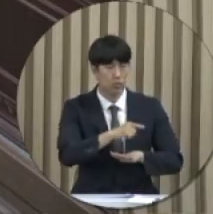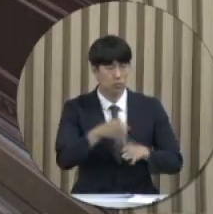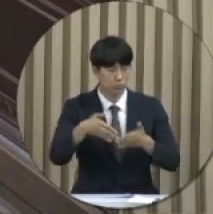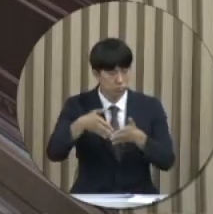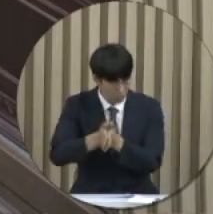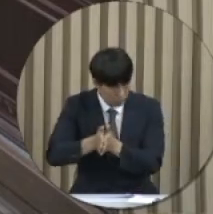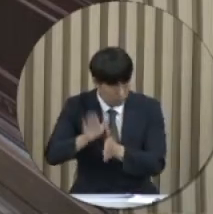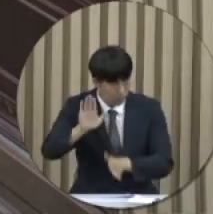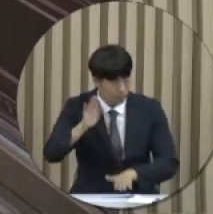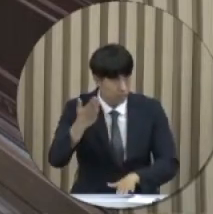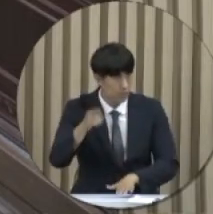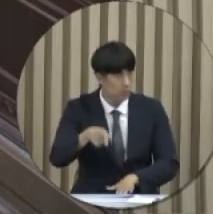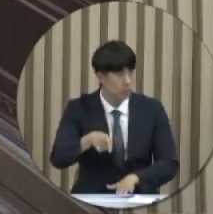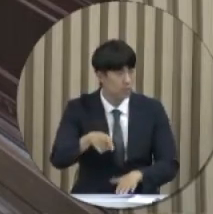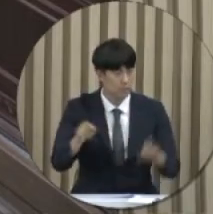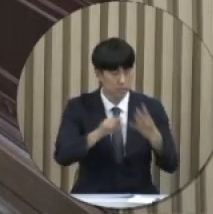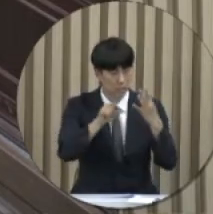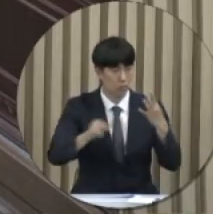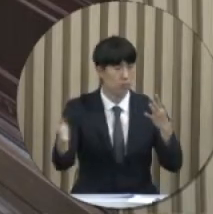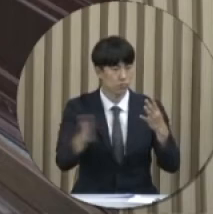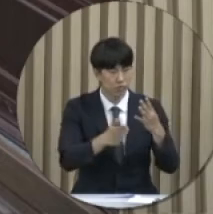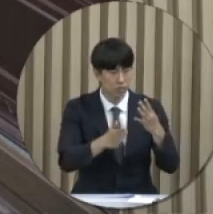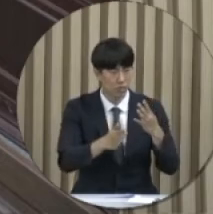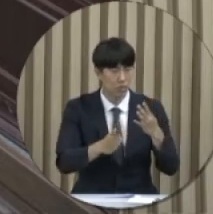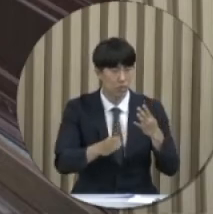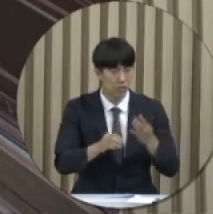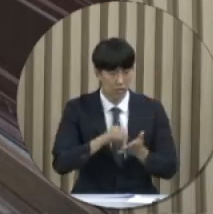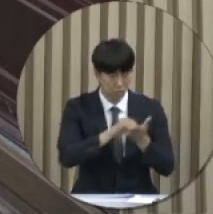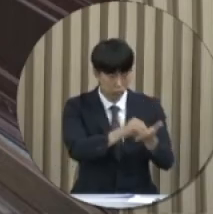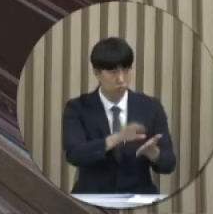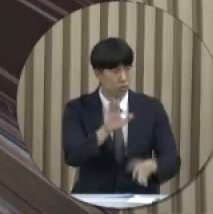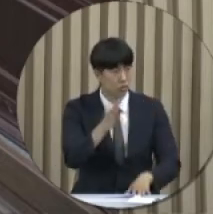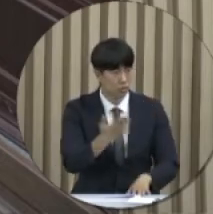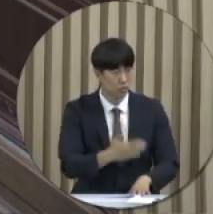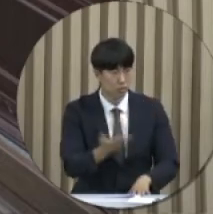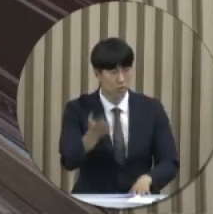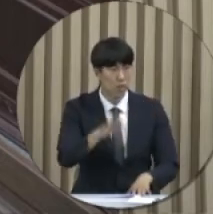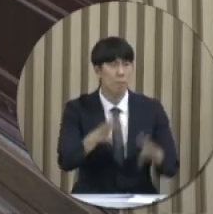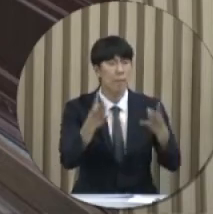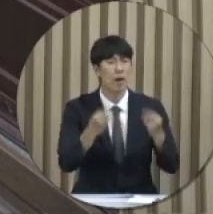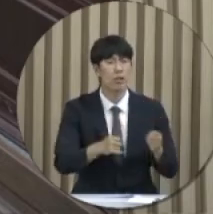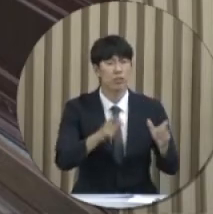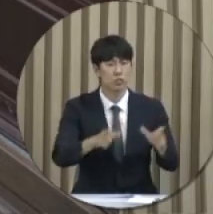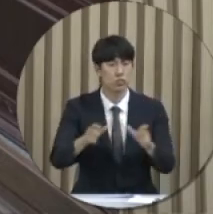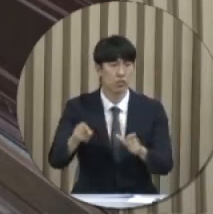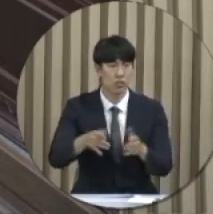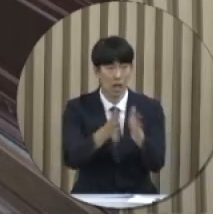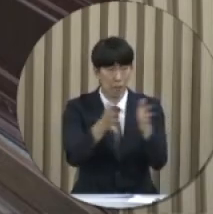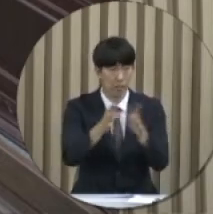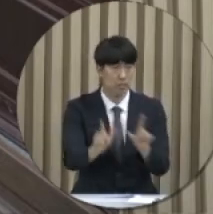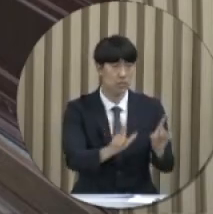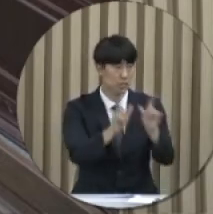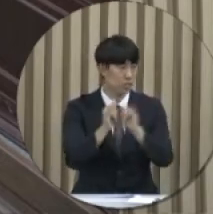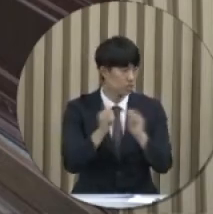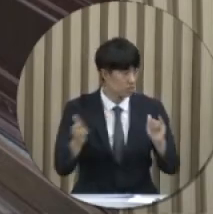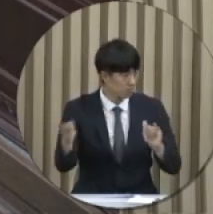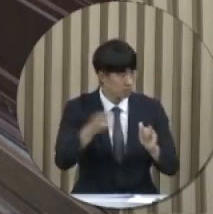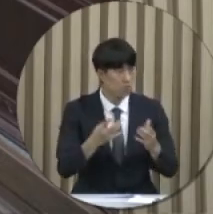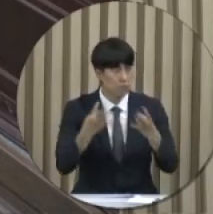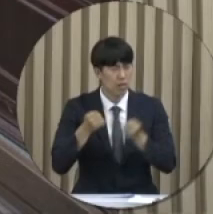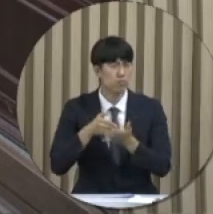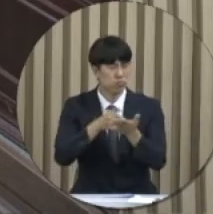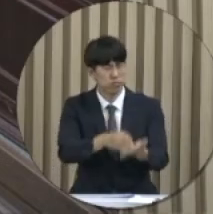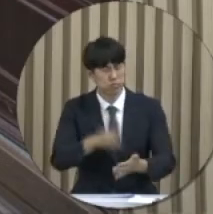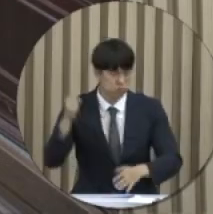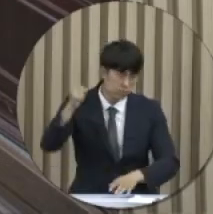돼서 4월 달부터 입주가 올해 되었는데 많은 지역의 그 아파트에 거주하시는 분들이 민원성